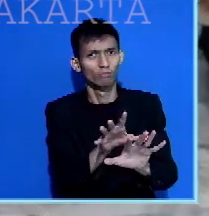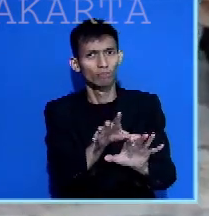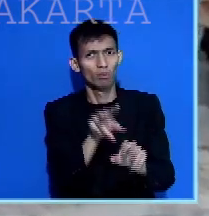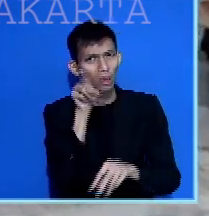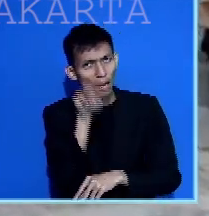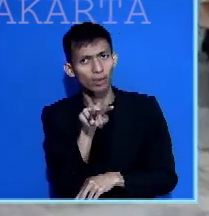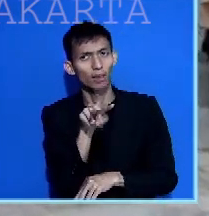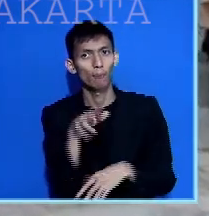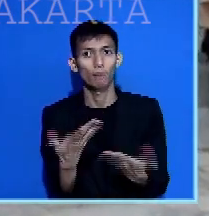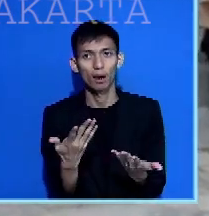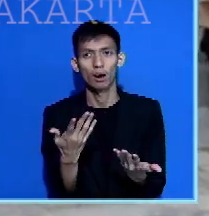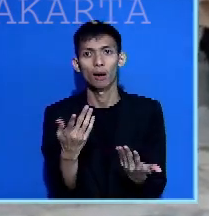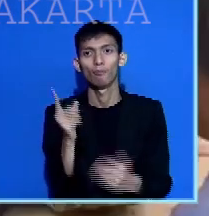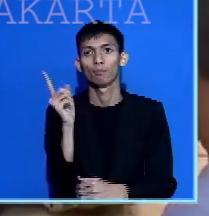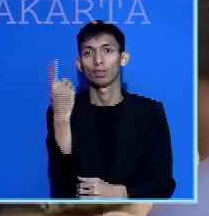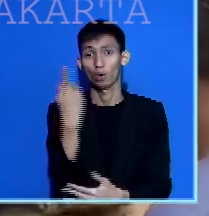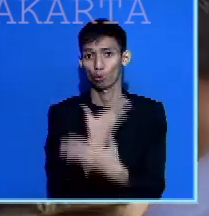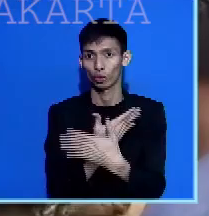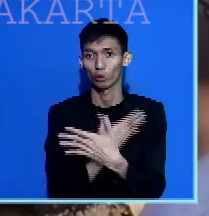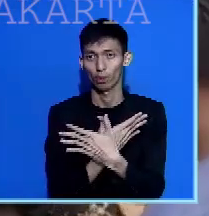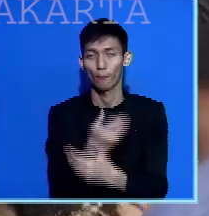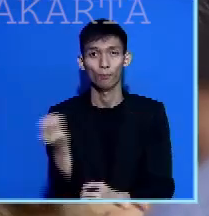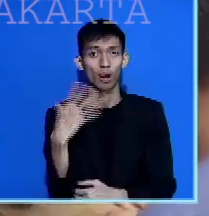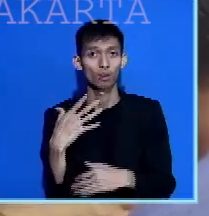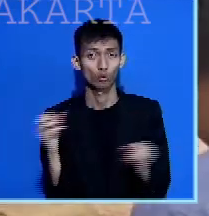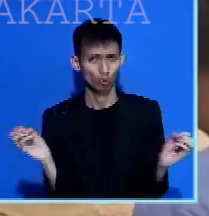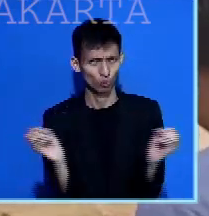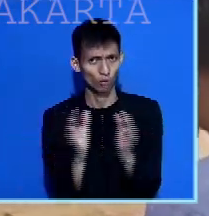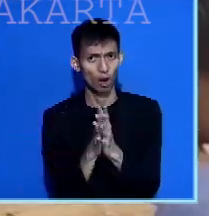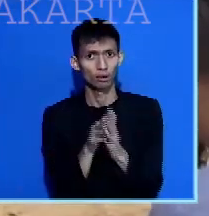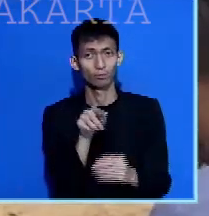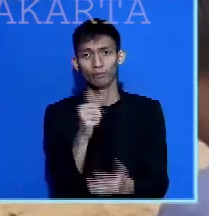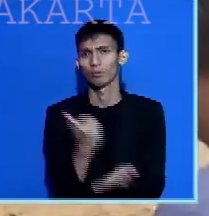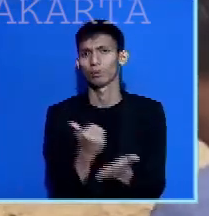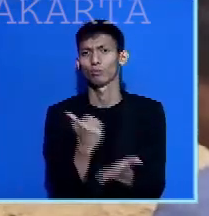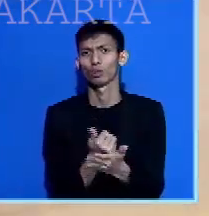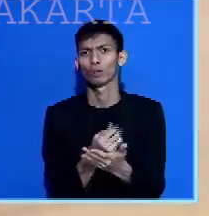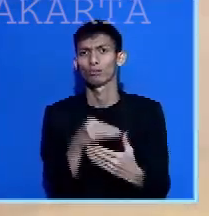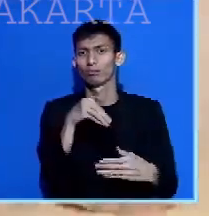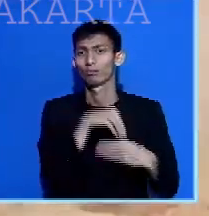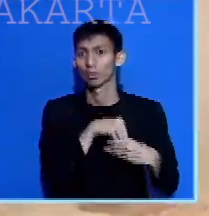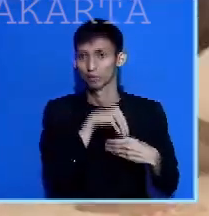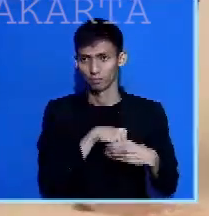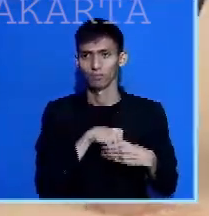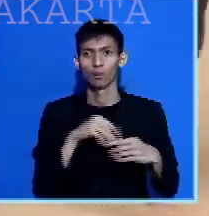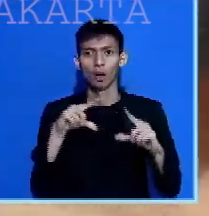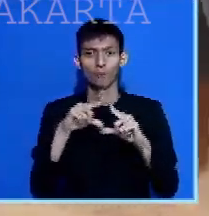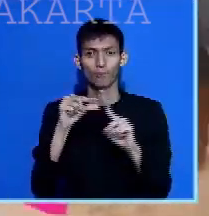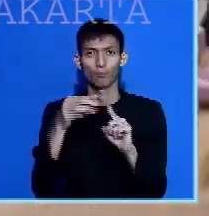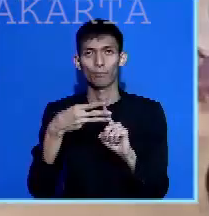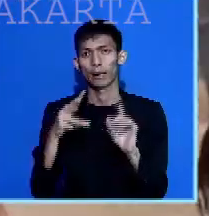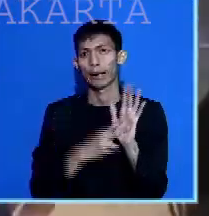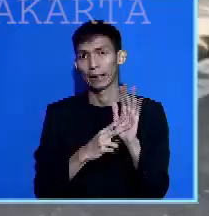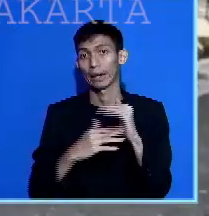Gunung Kidul, Oneng Winduardana, menyampaikan, dari jumlah tersebut mampu menambah pendapatan asli daerah Kabupaten Gunung Kidul sebanyak lebih dari 2 miliar